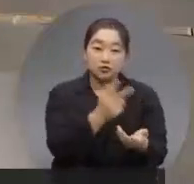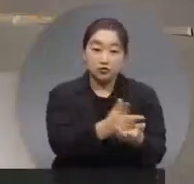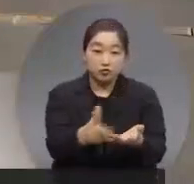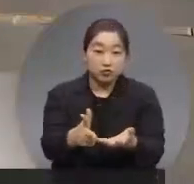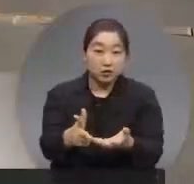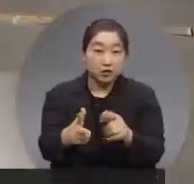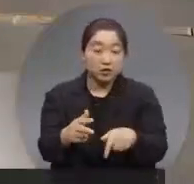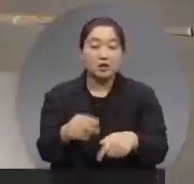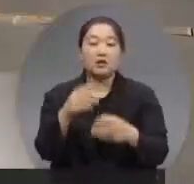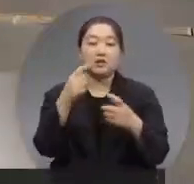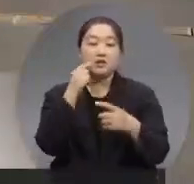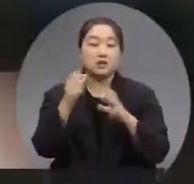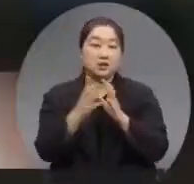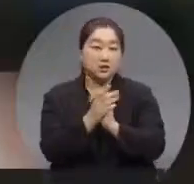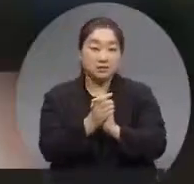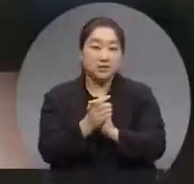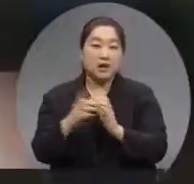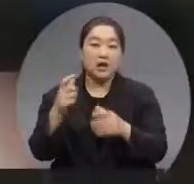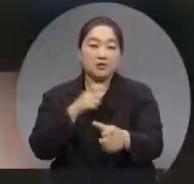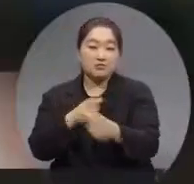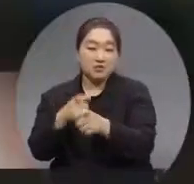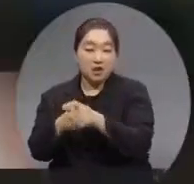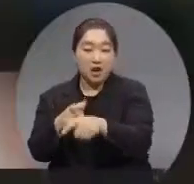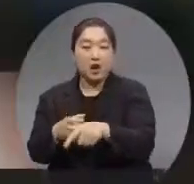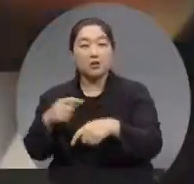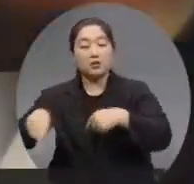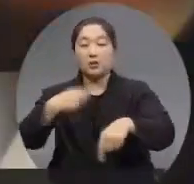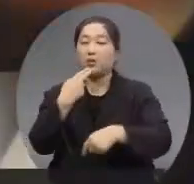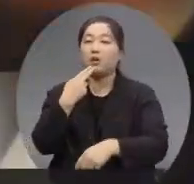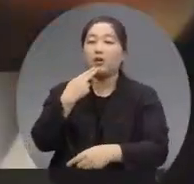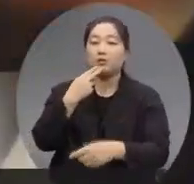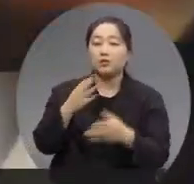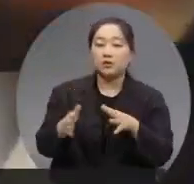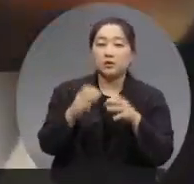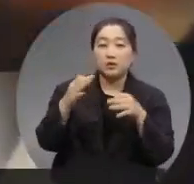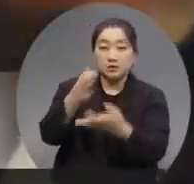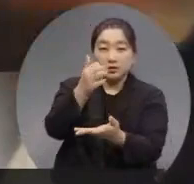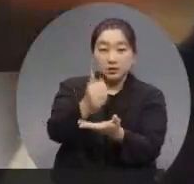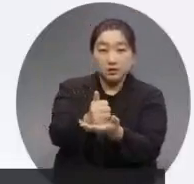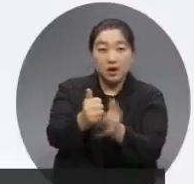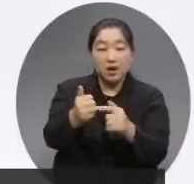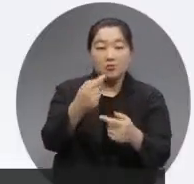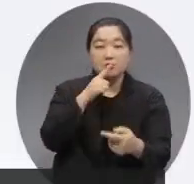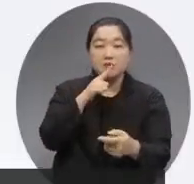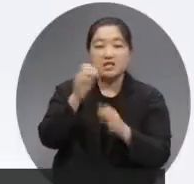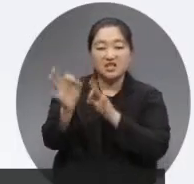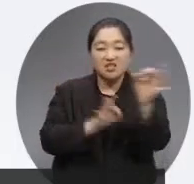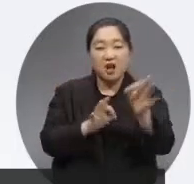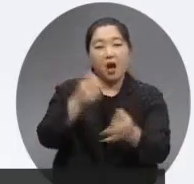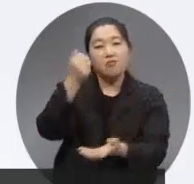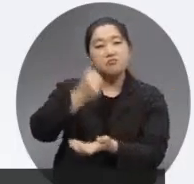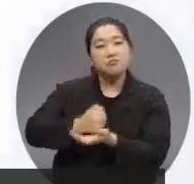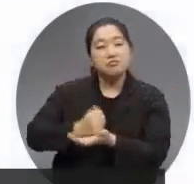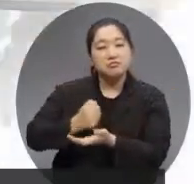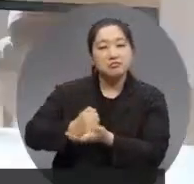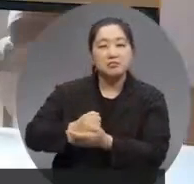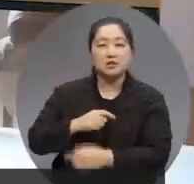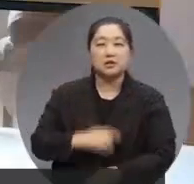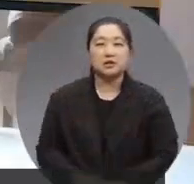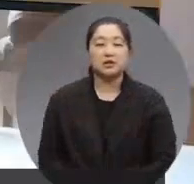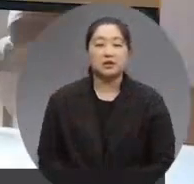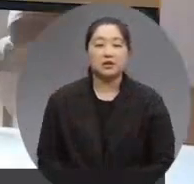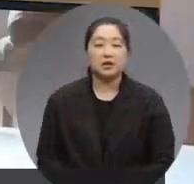친일파 논란과 산불술자리 등 정책은 보이지 않고 지사의 말실수로 피로도가 높았다는 평가도 나왔습니다